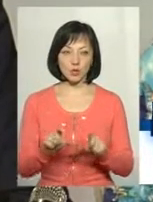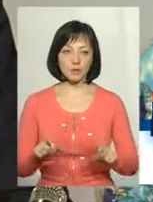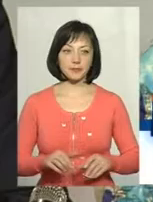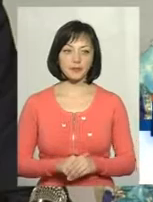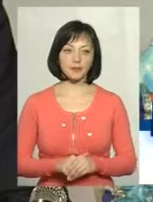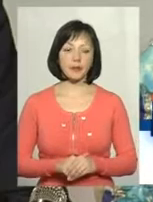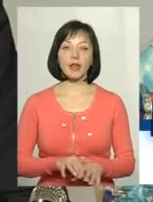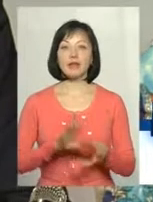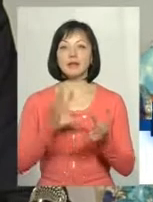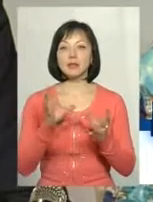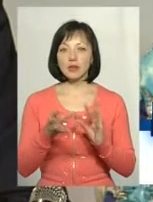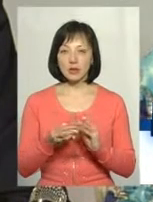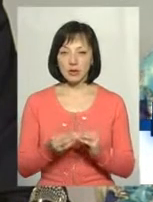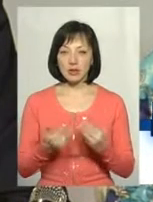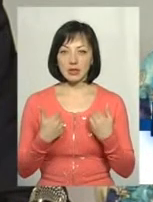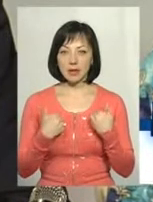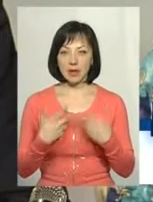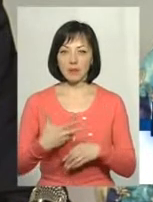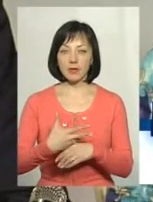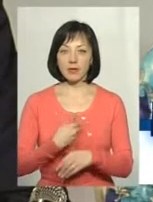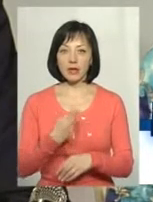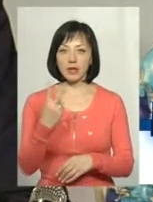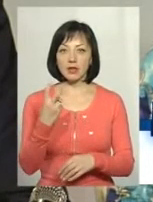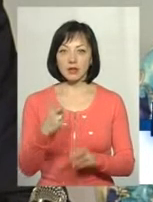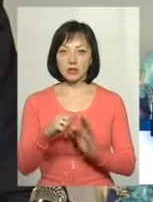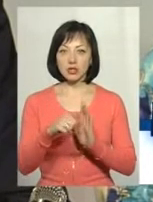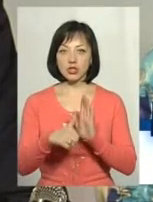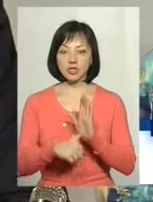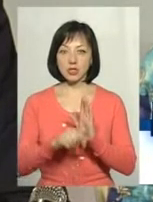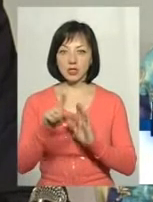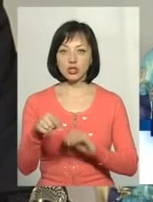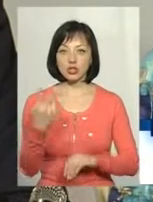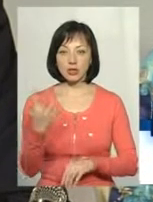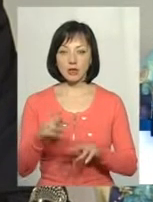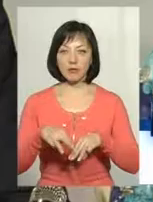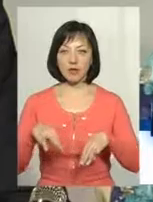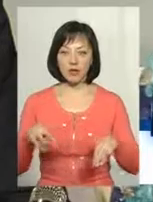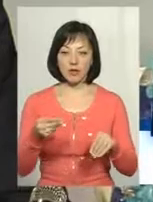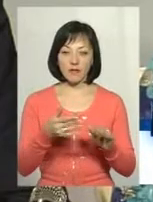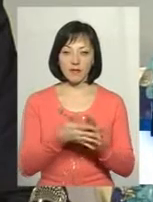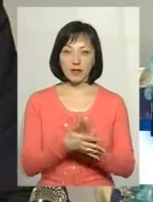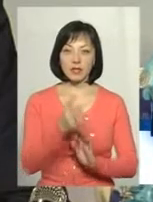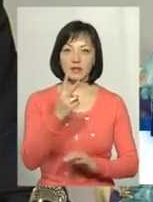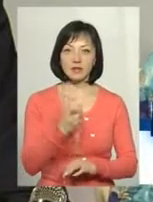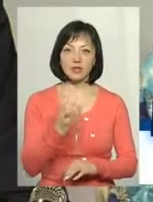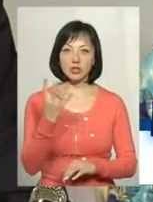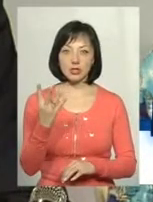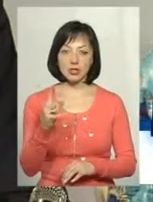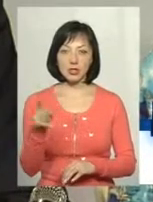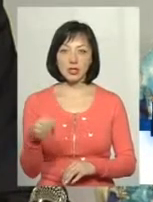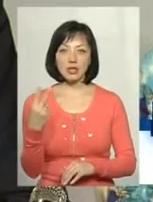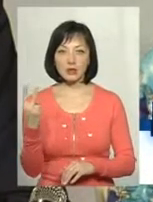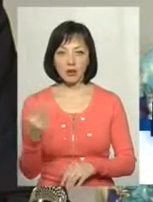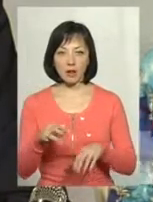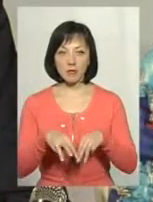в цілому нам було профінансовано 216,4 мільйона гривень, з них ми освоїли 204,2 мільйона